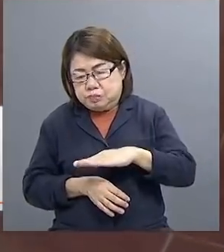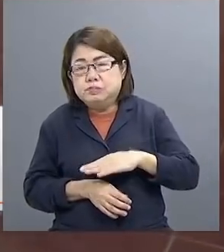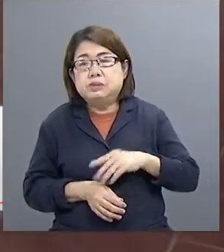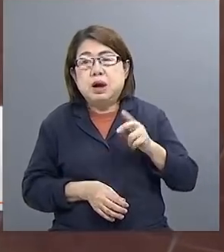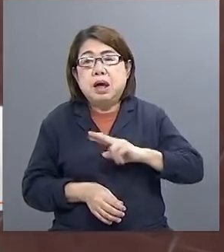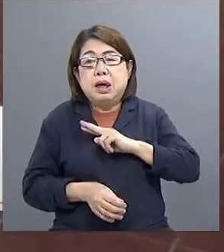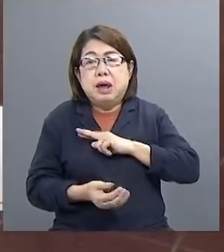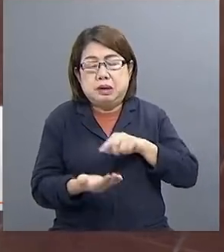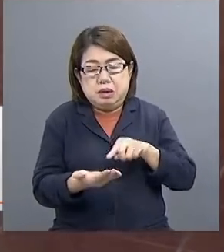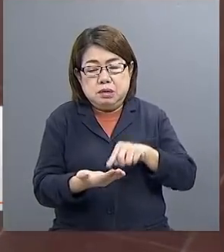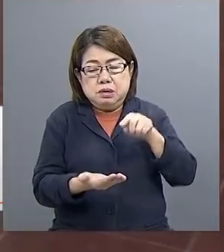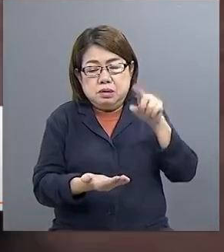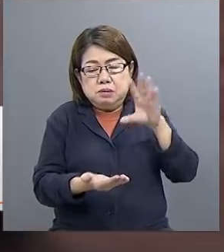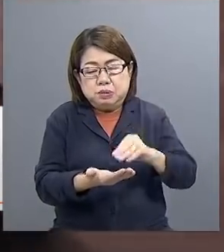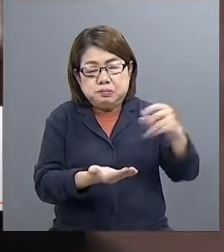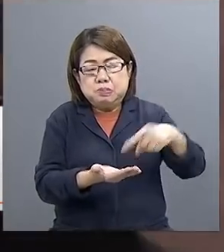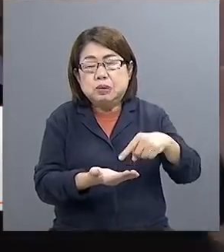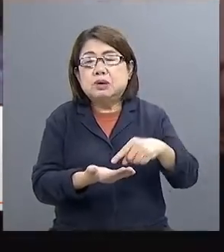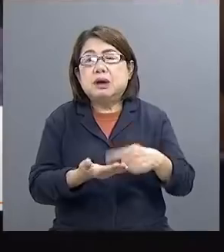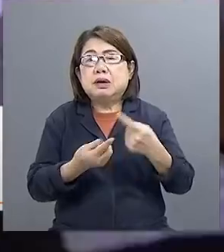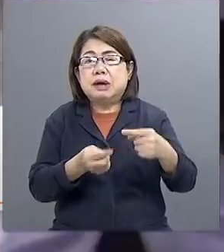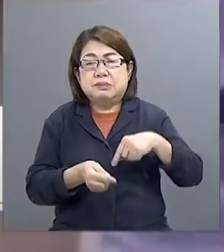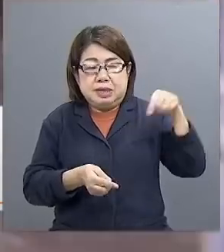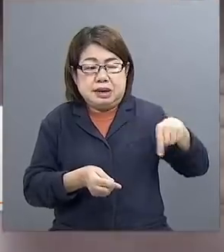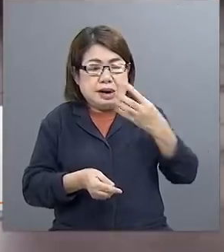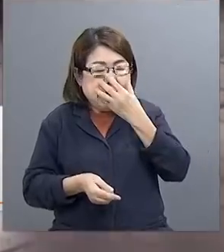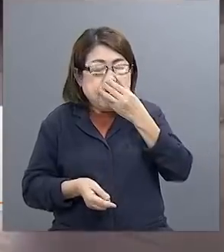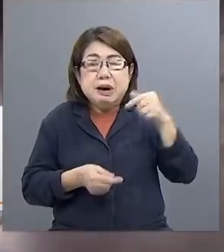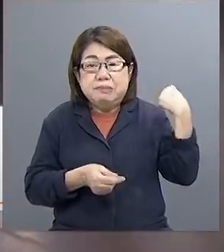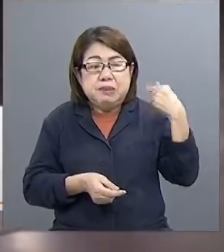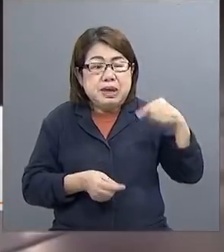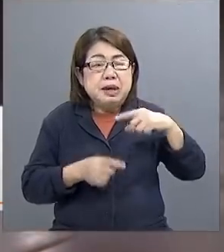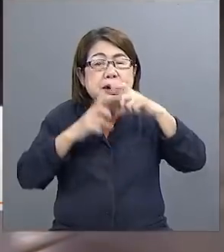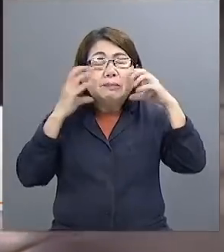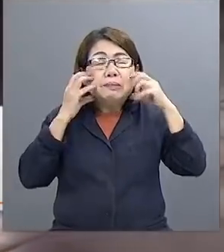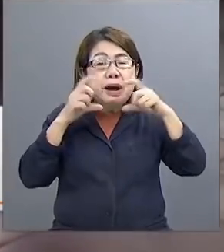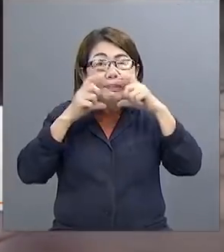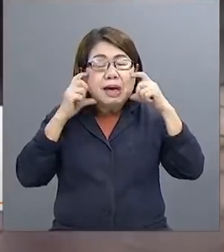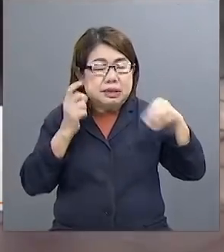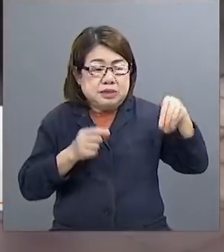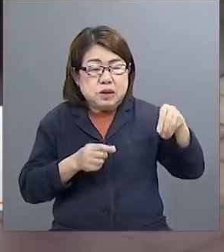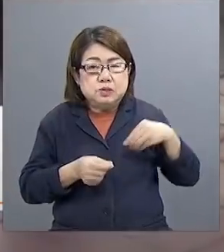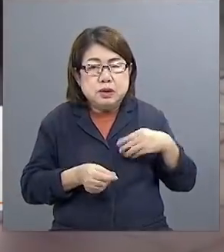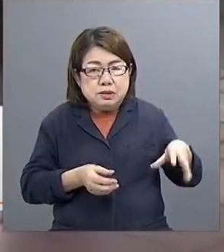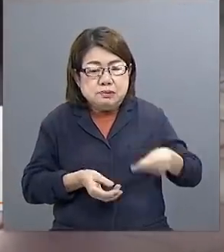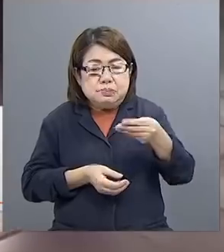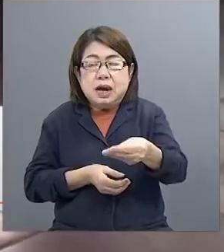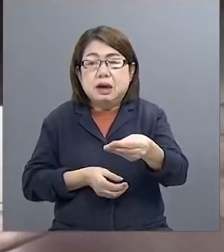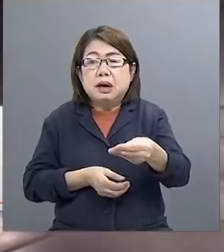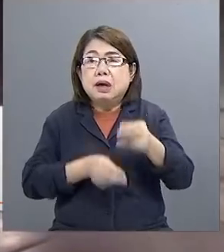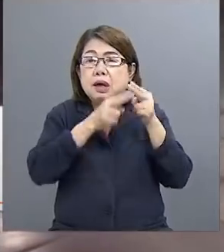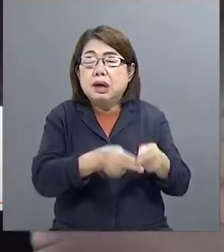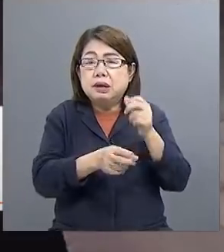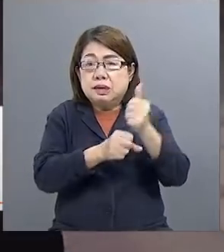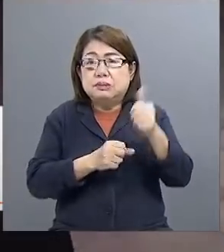ถึงขาดด้านหลังที่ใส่หน้ากากอนามัยไว้ก็จะส่งหน้ากากออกมาคราวหนึ่งอันคือเจ้าเครื่องตัวนี้ครบ